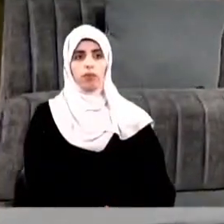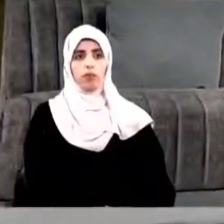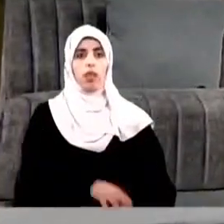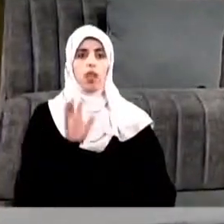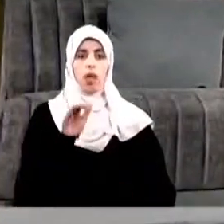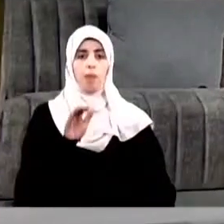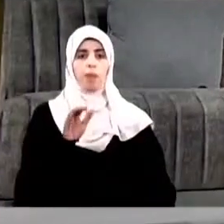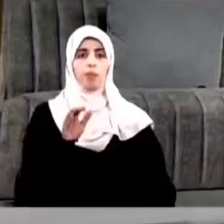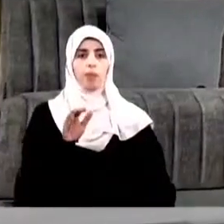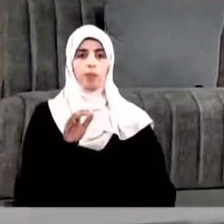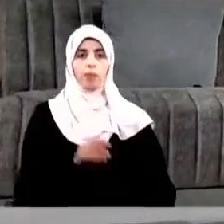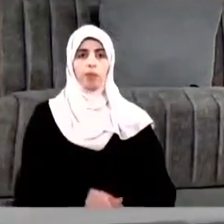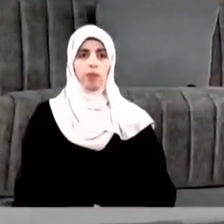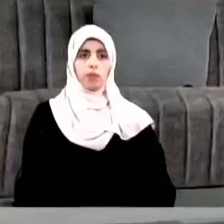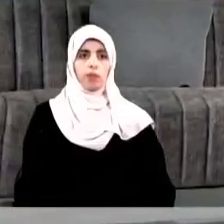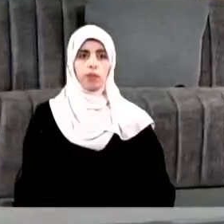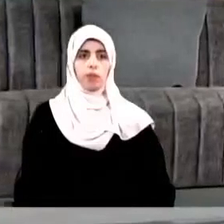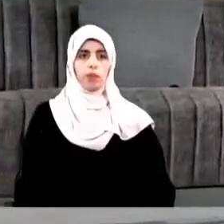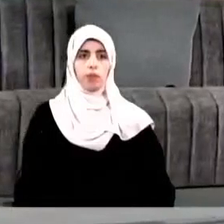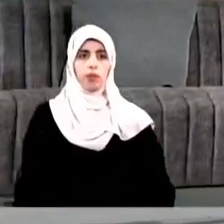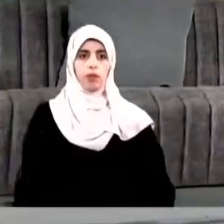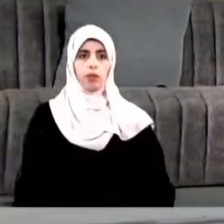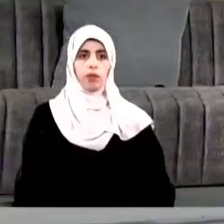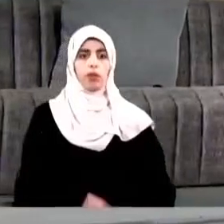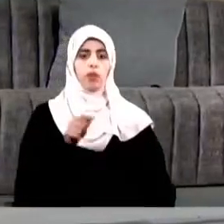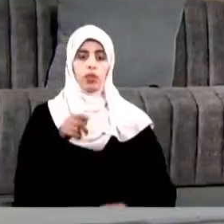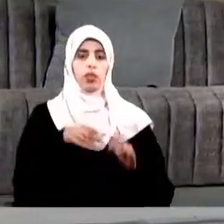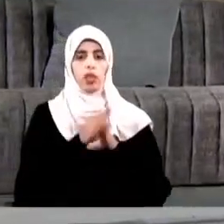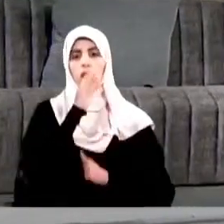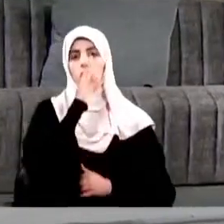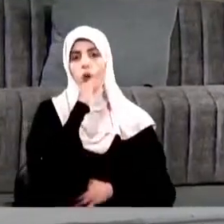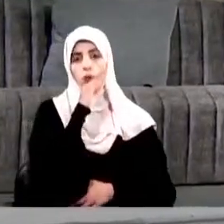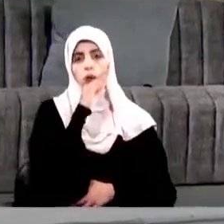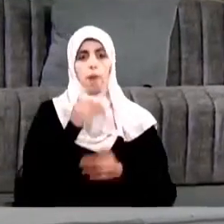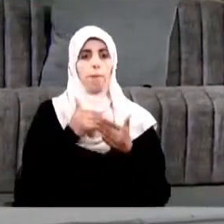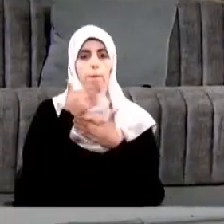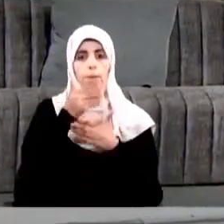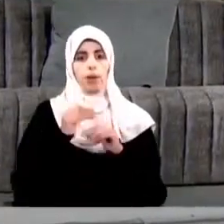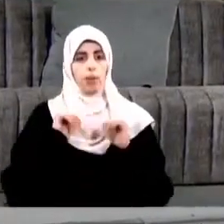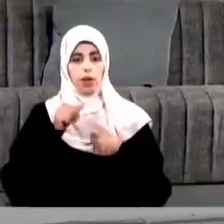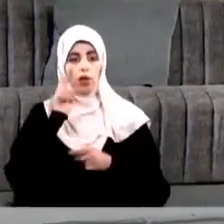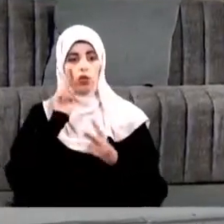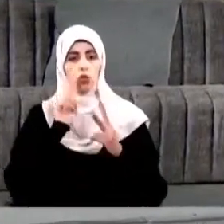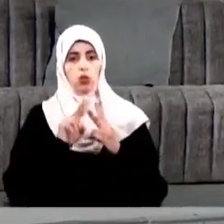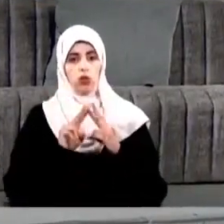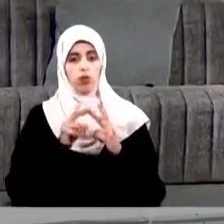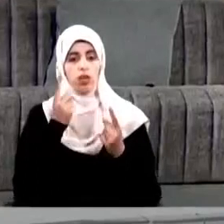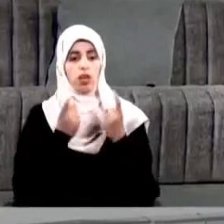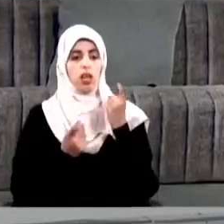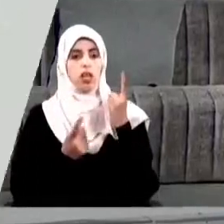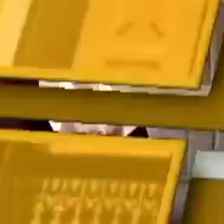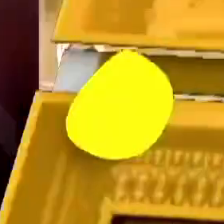نعم، يعني أيوة، بالنسبة لسلطنة عمان، يعني بعد ما بدأنا نشهد تناقص في